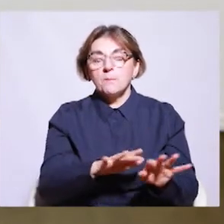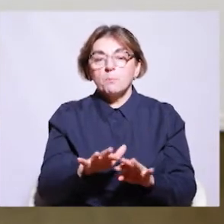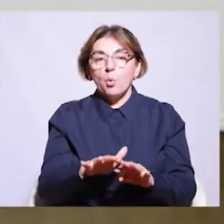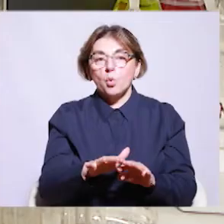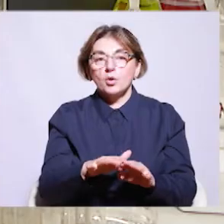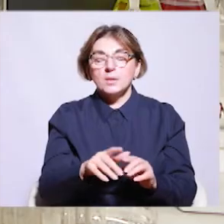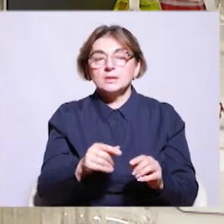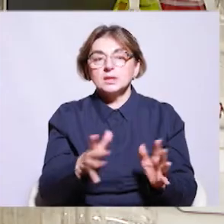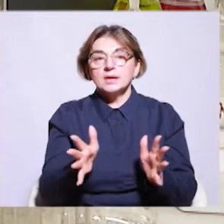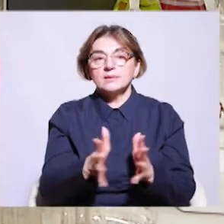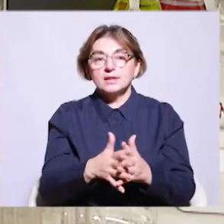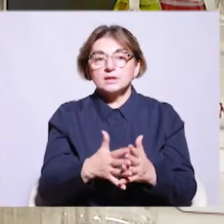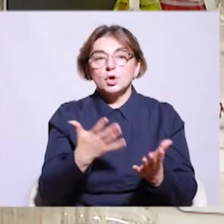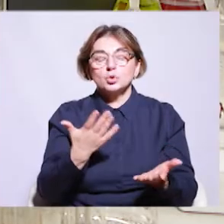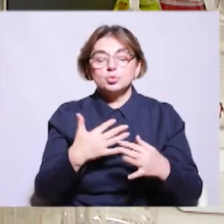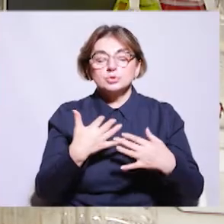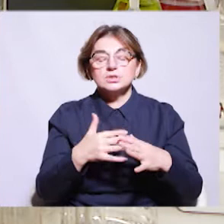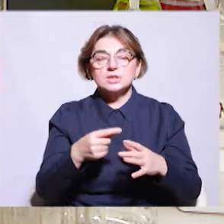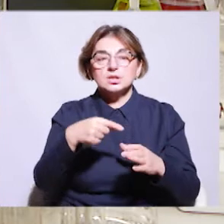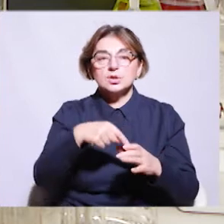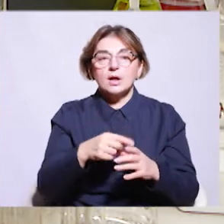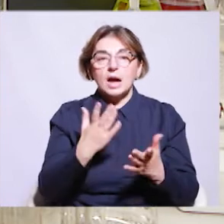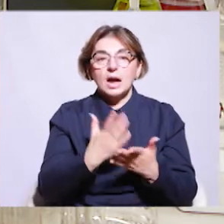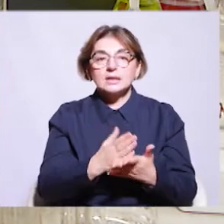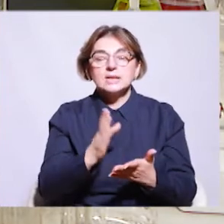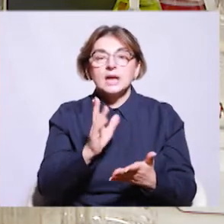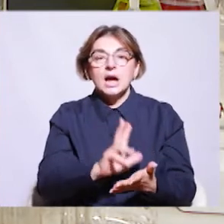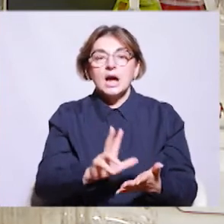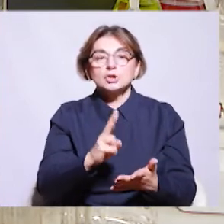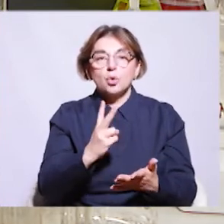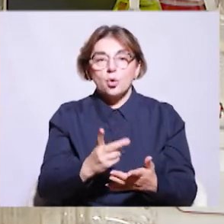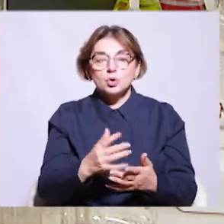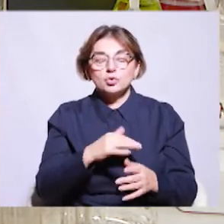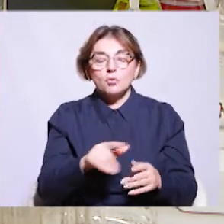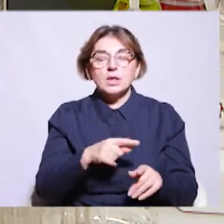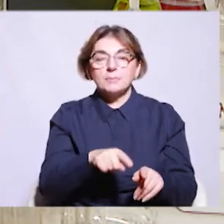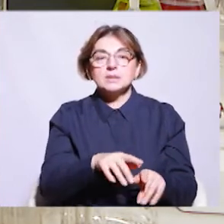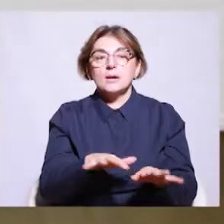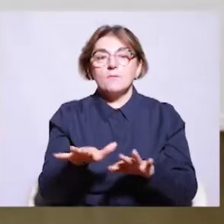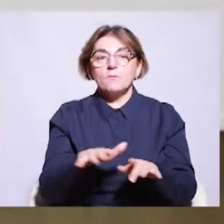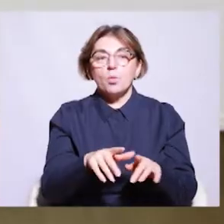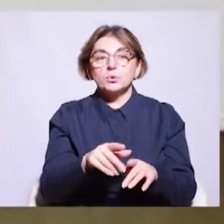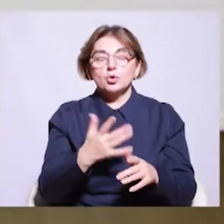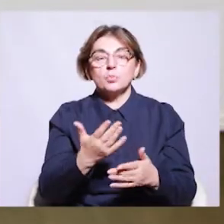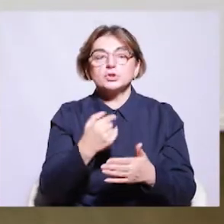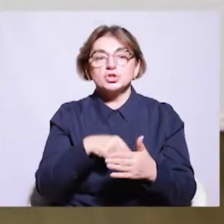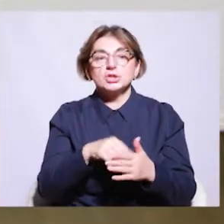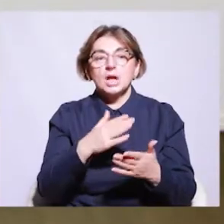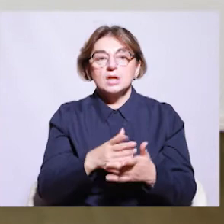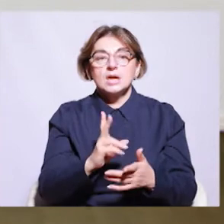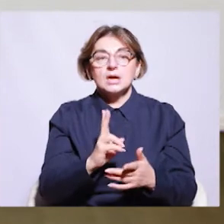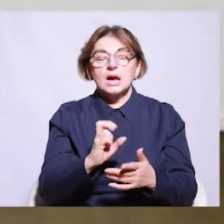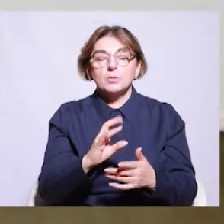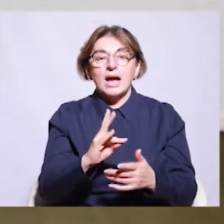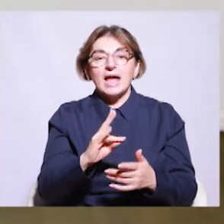რეაქციების არსაც. თუ ხსნარში, რომელშიც გვაქვს წყალბადის კატიონი, ვიმოქმედებთ ხსნარში, რომელიც შეიცავს